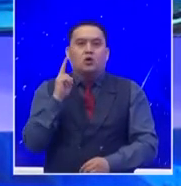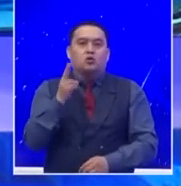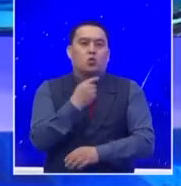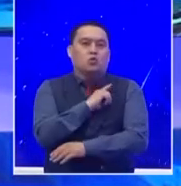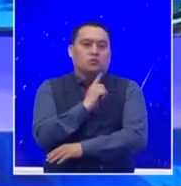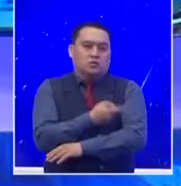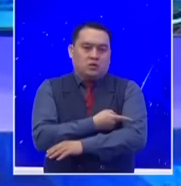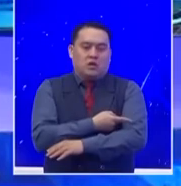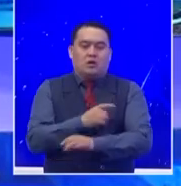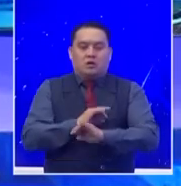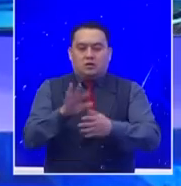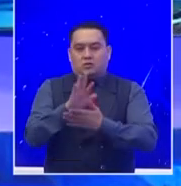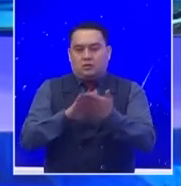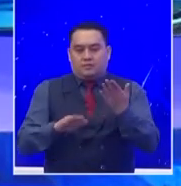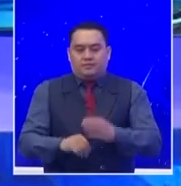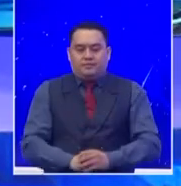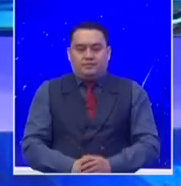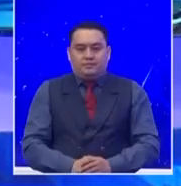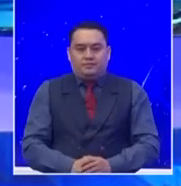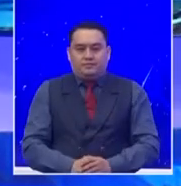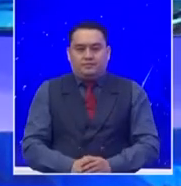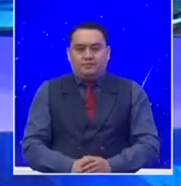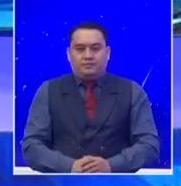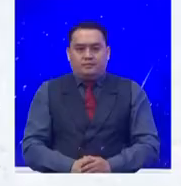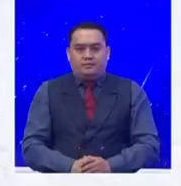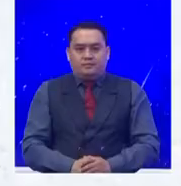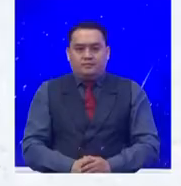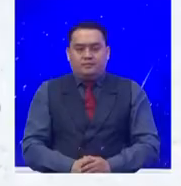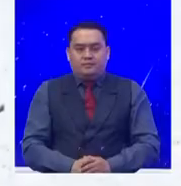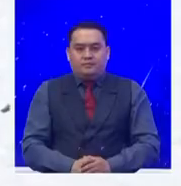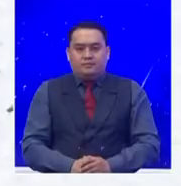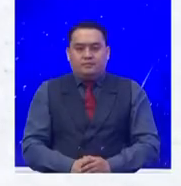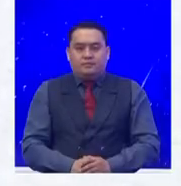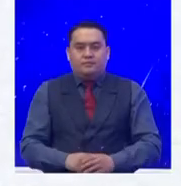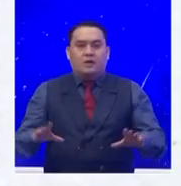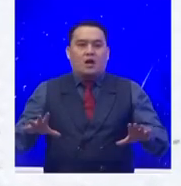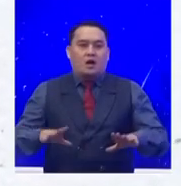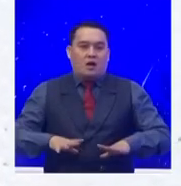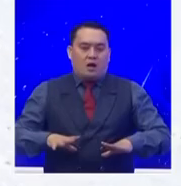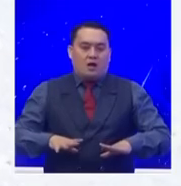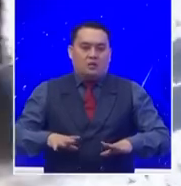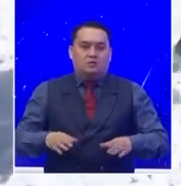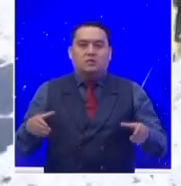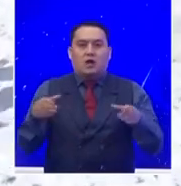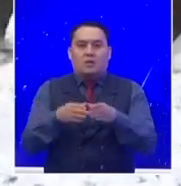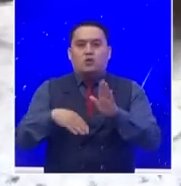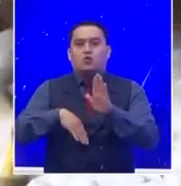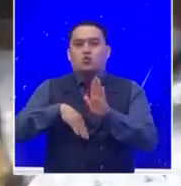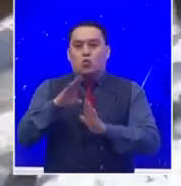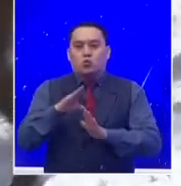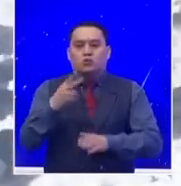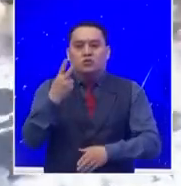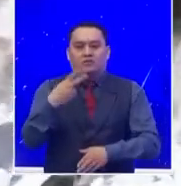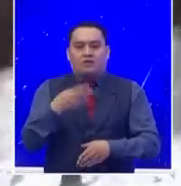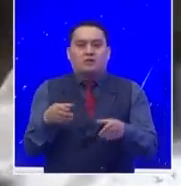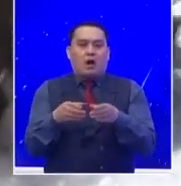и быстрее всех, расскажет наш корреспондент Алексей Цой. На ипподроме села Боликса собрались лучшие наездники. Всего